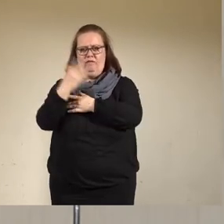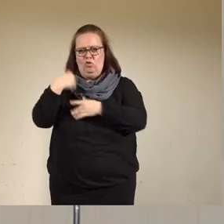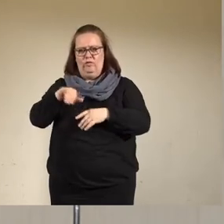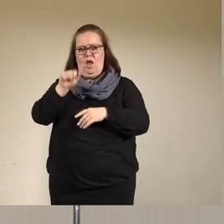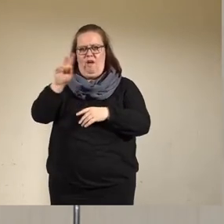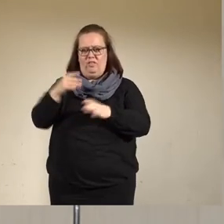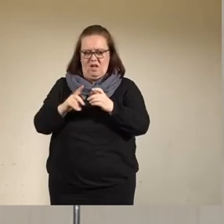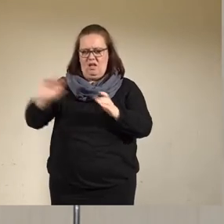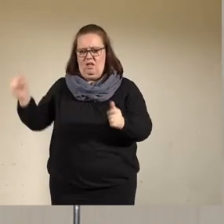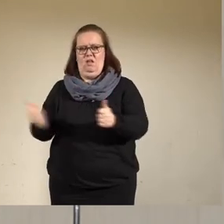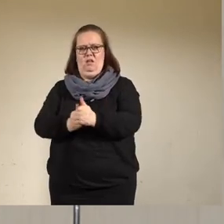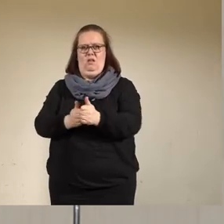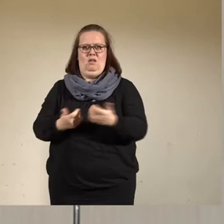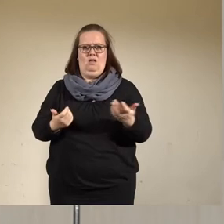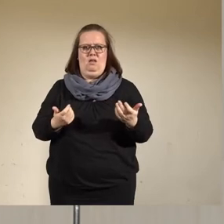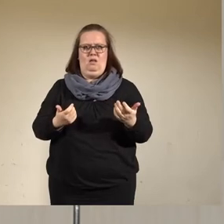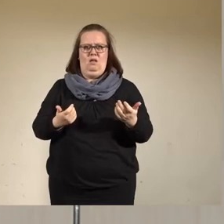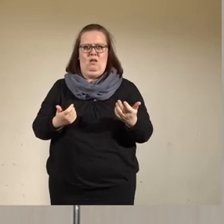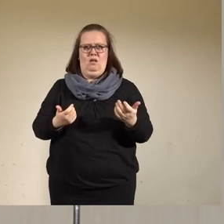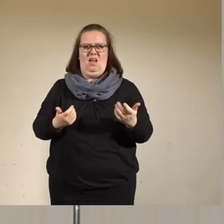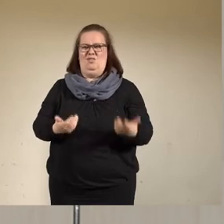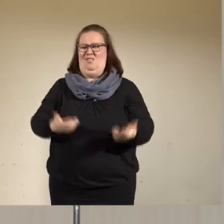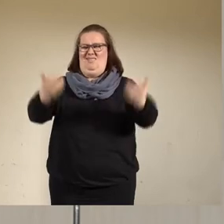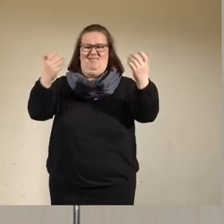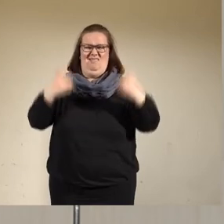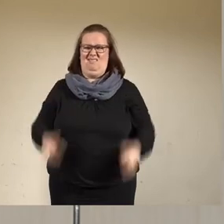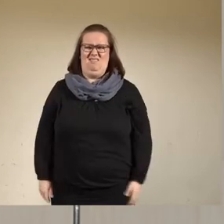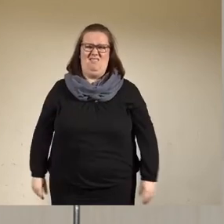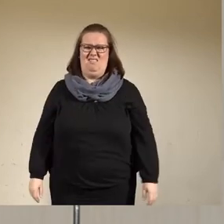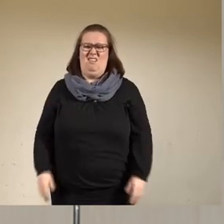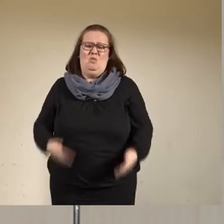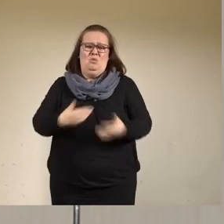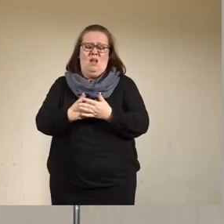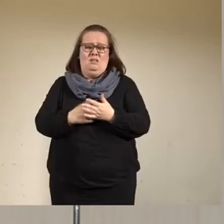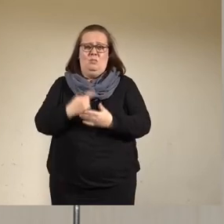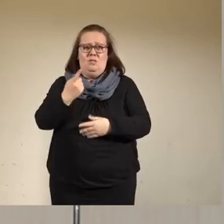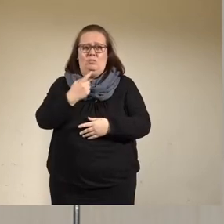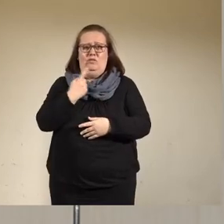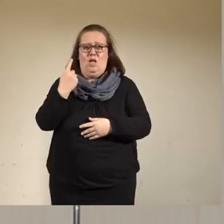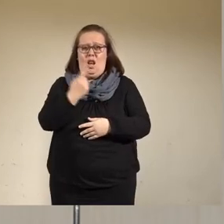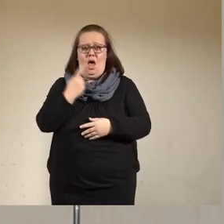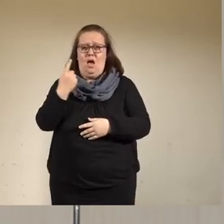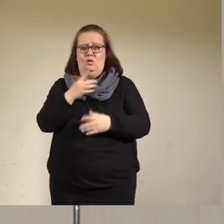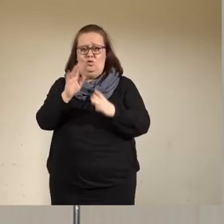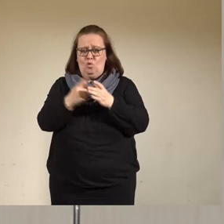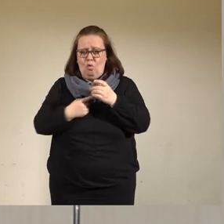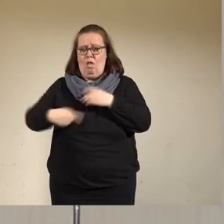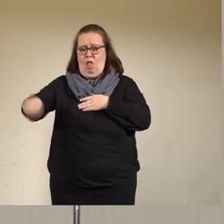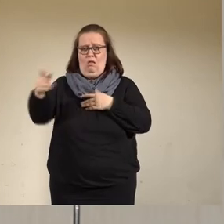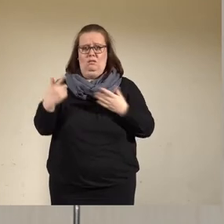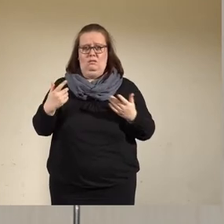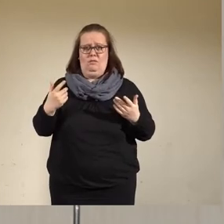der AfD agieren. Also Sie, von daher sind Sie von alleine sozusagen vor der